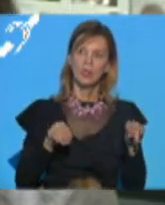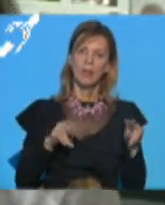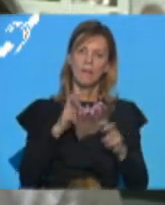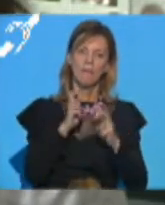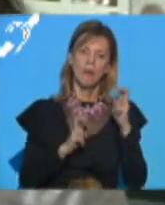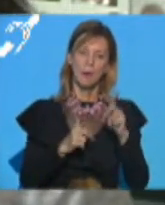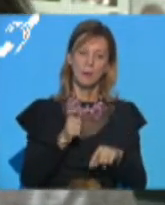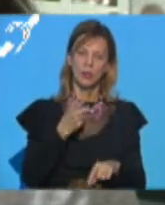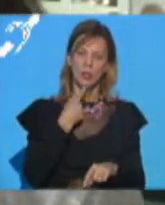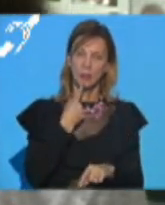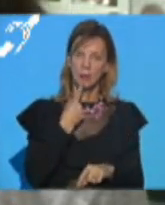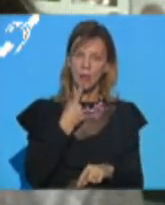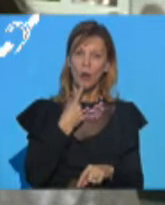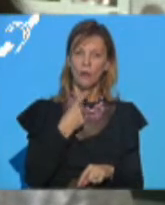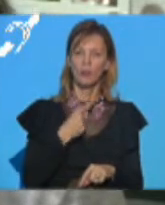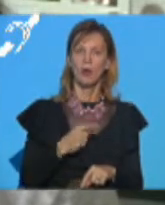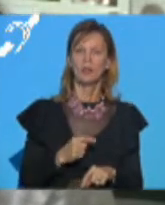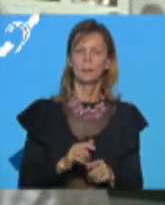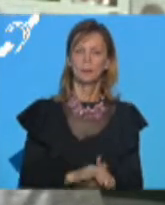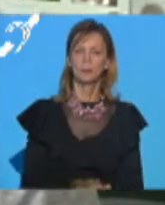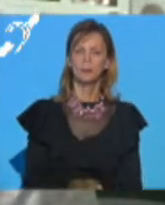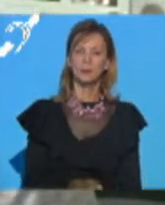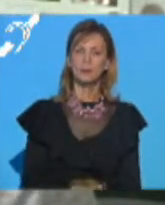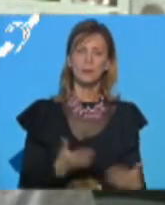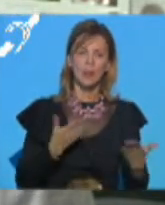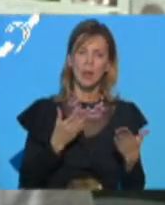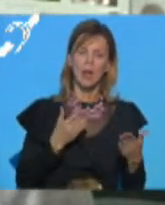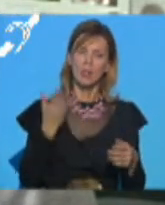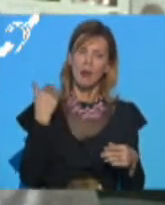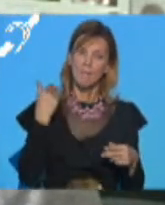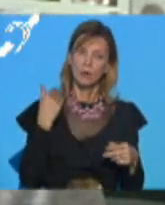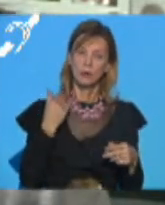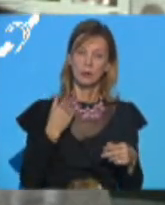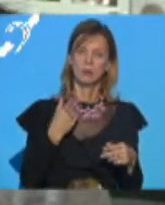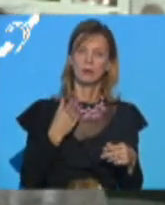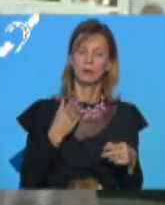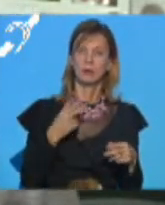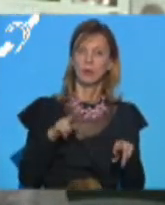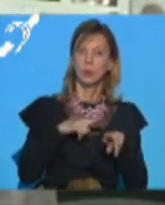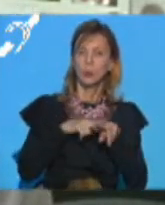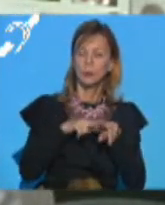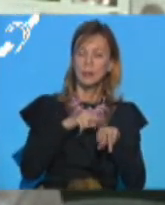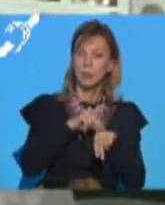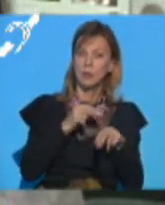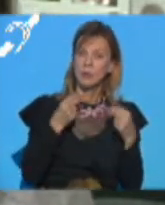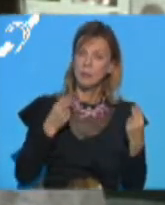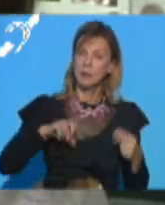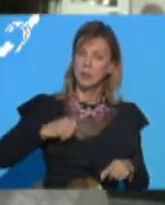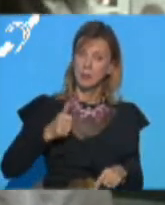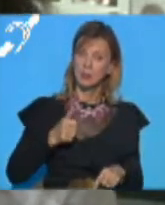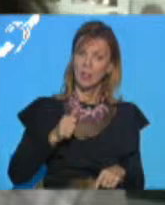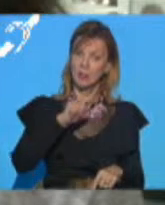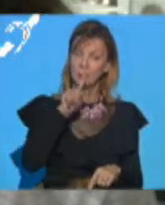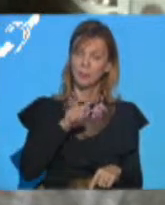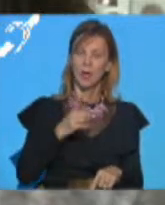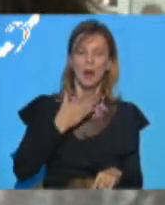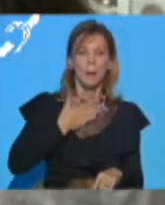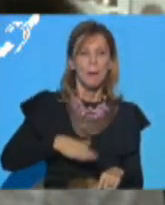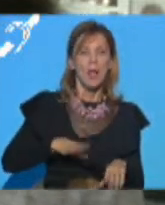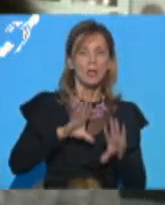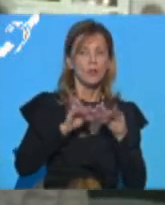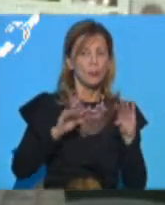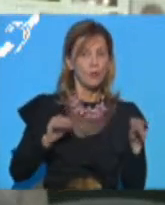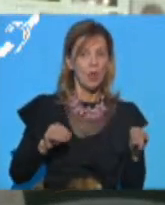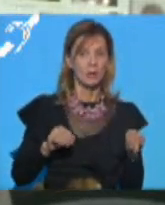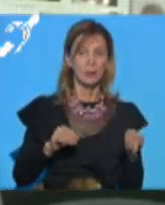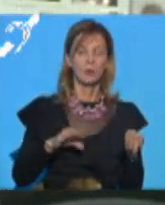Craiova. Un pic din toate. Și care a fost feedback-ul? Sunt foarte încântați. Sunt foarte încântați